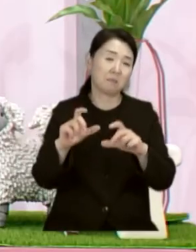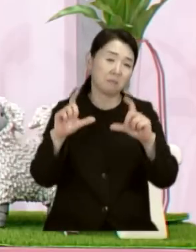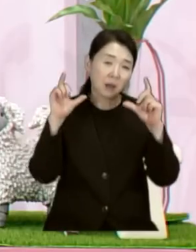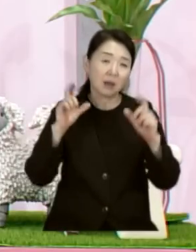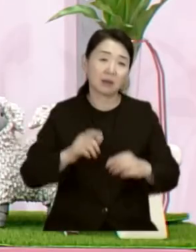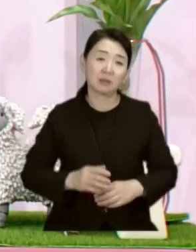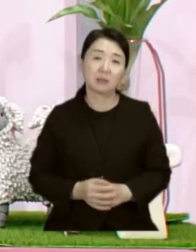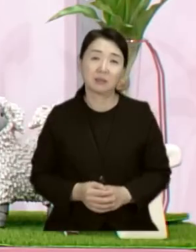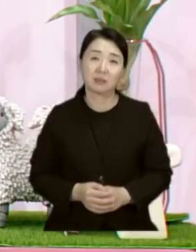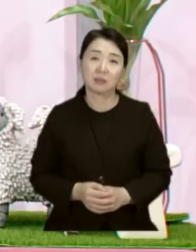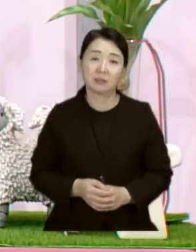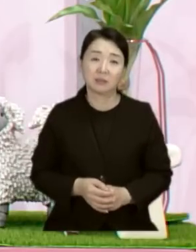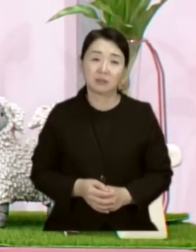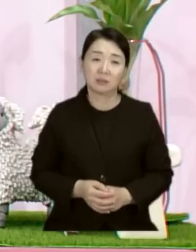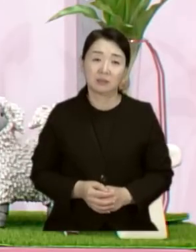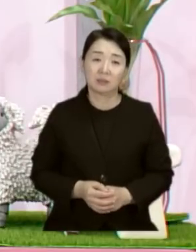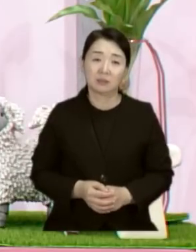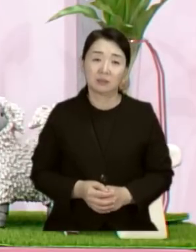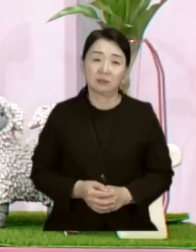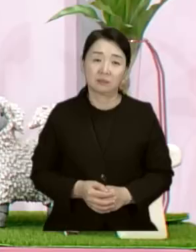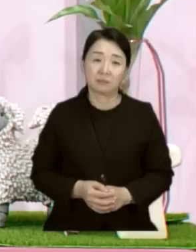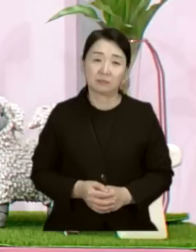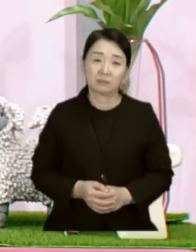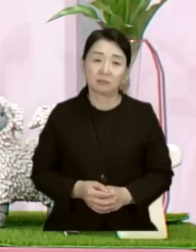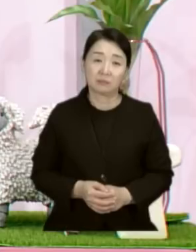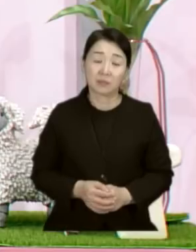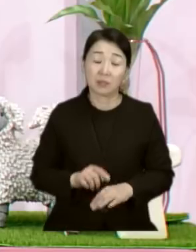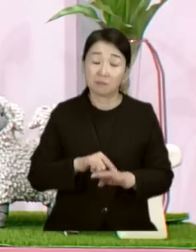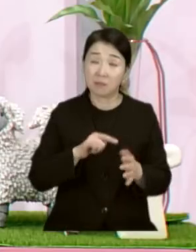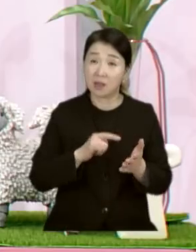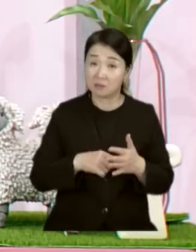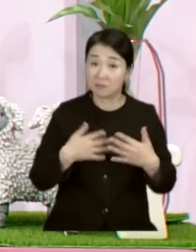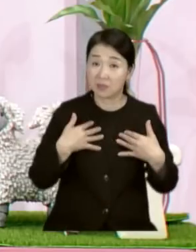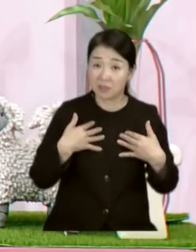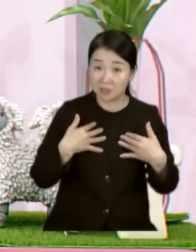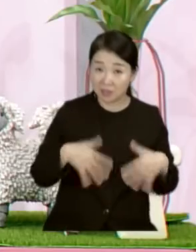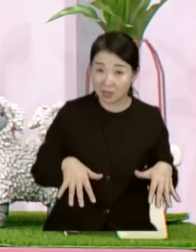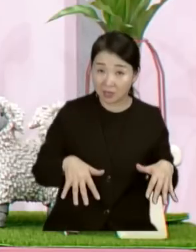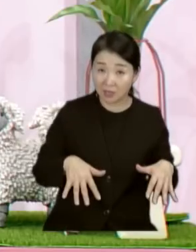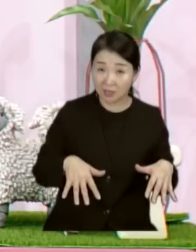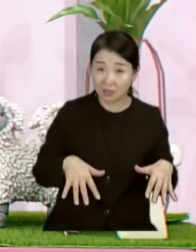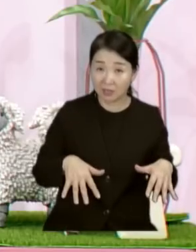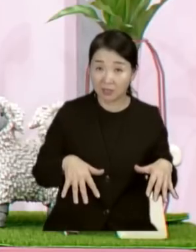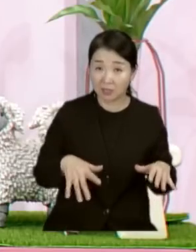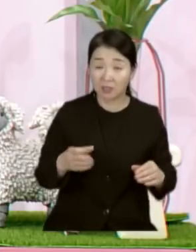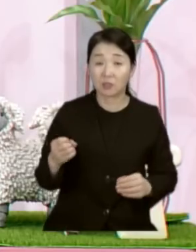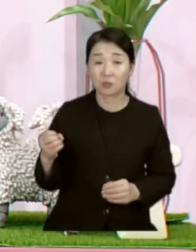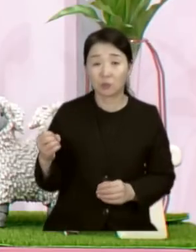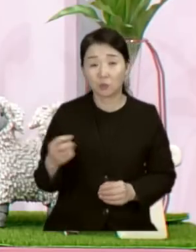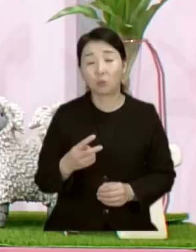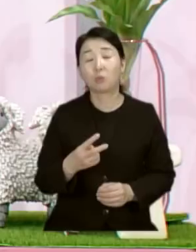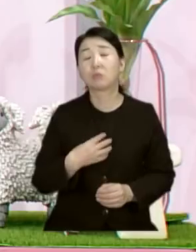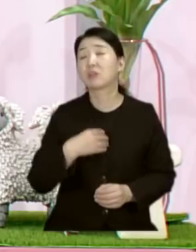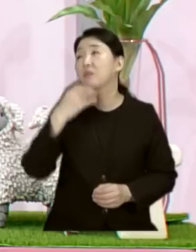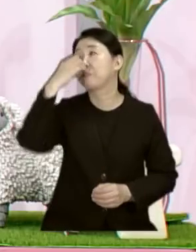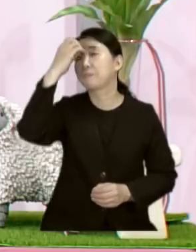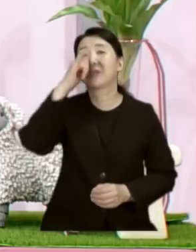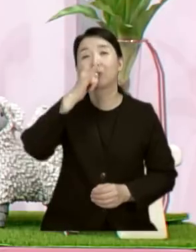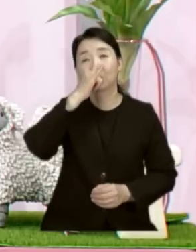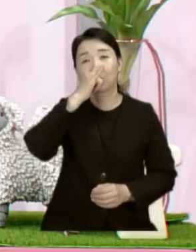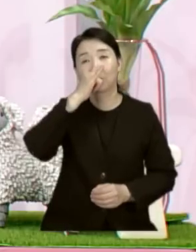없었어요. 이제 공황장애는 마음이 약하거나 이제 좀